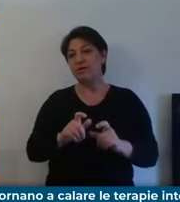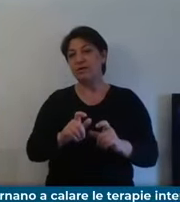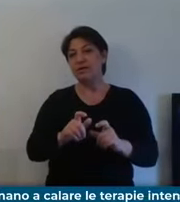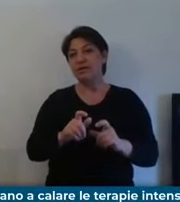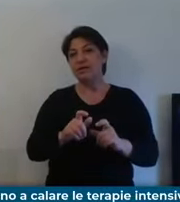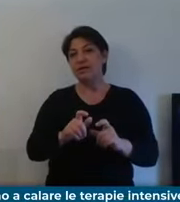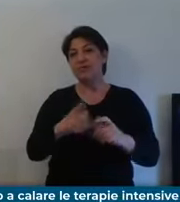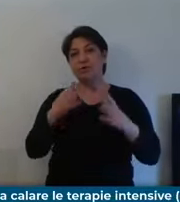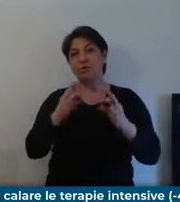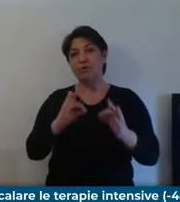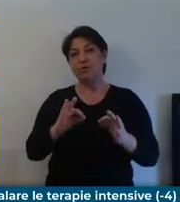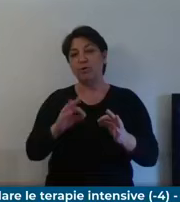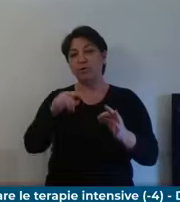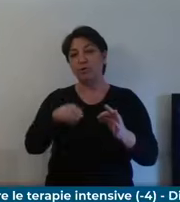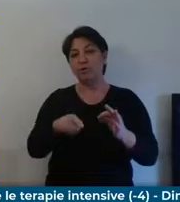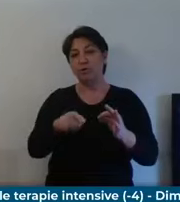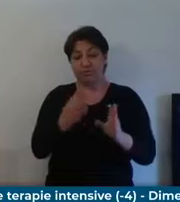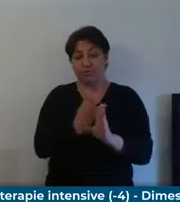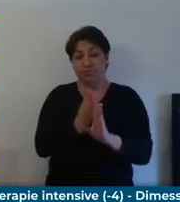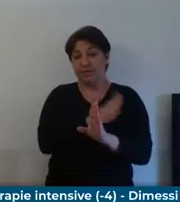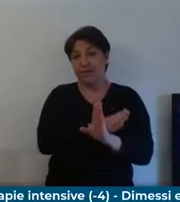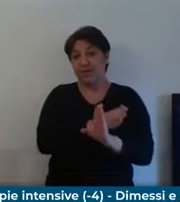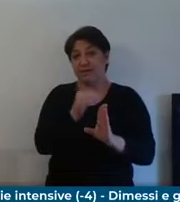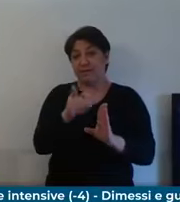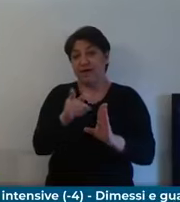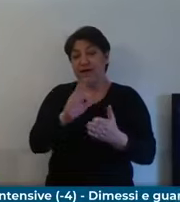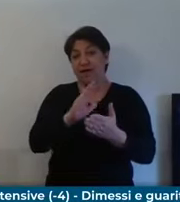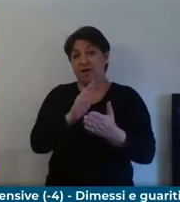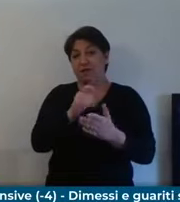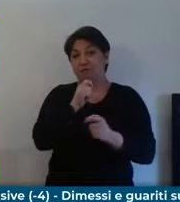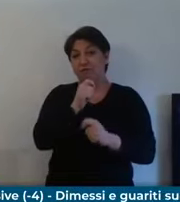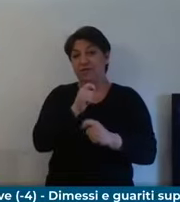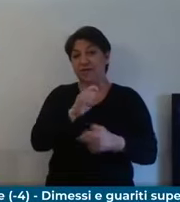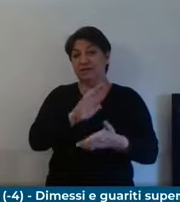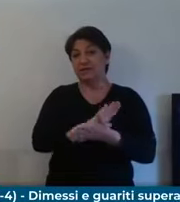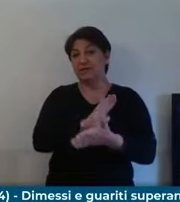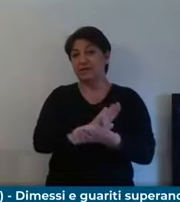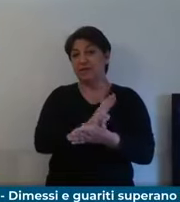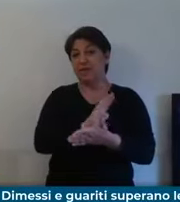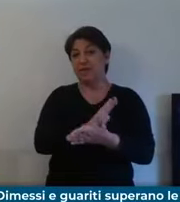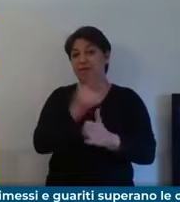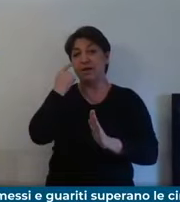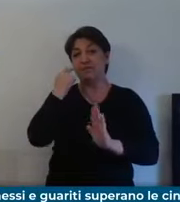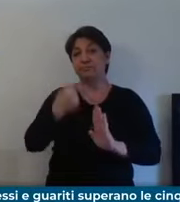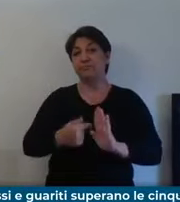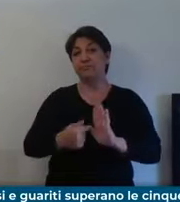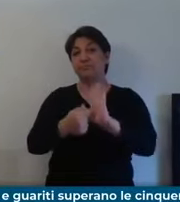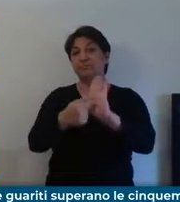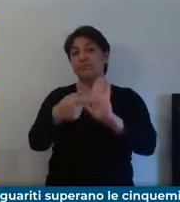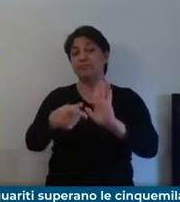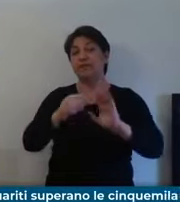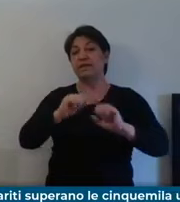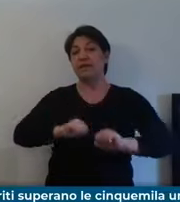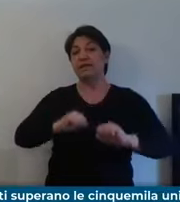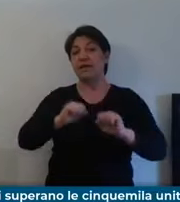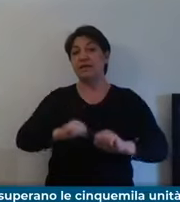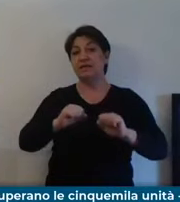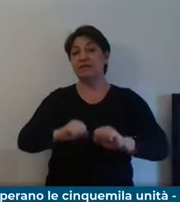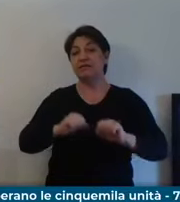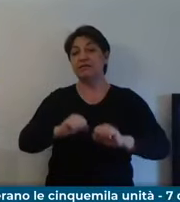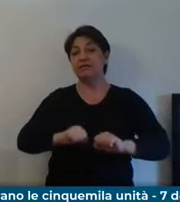questo punto stampa abbiamo illustrato i numeri della sanità nel periodo dell'emergenza coronavirus, numeri